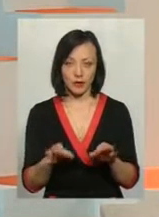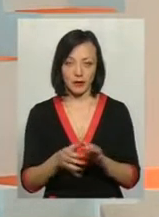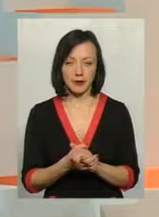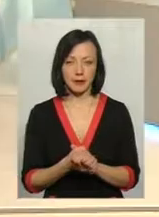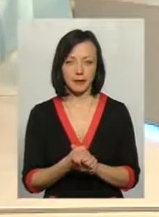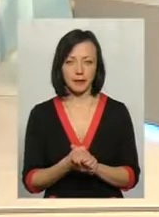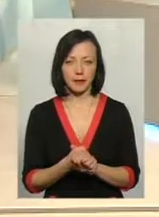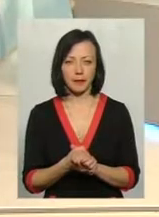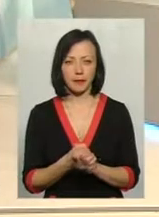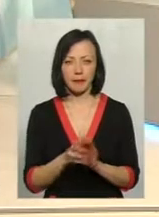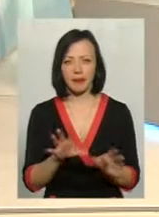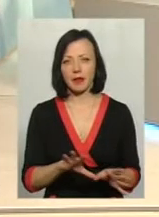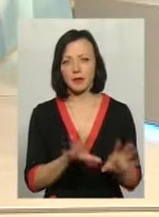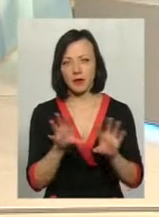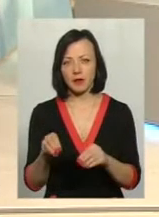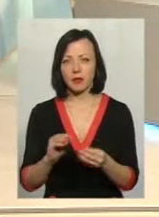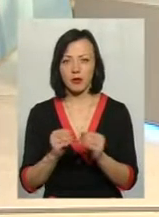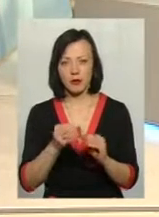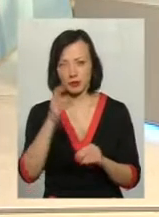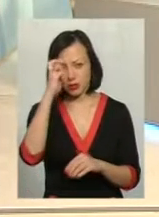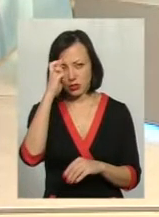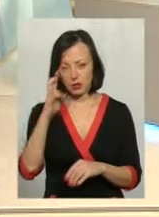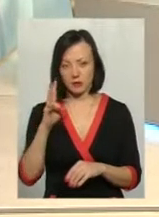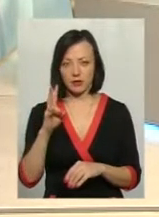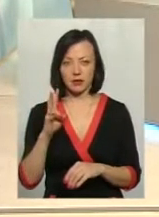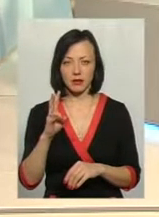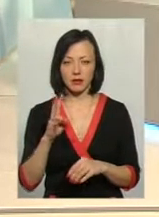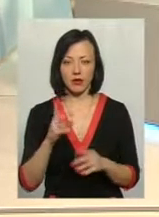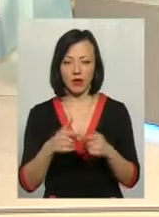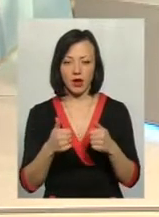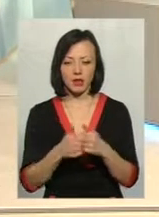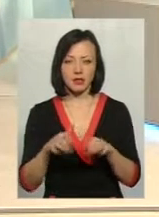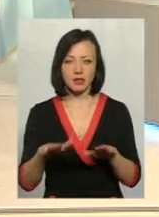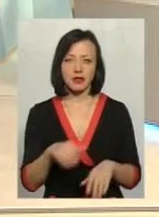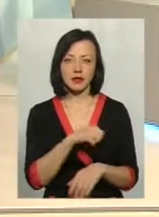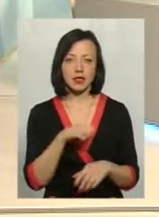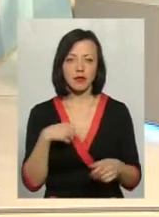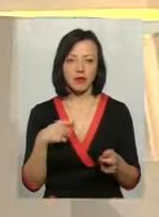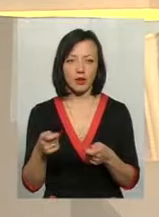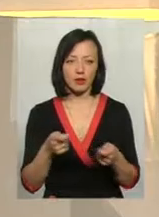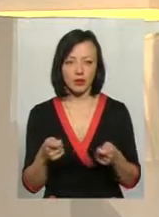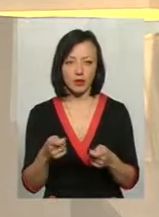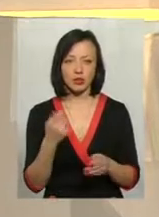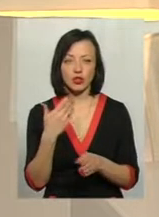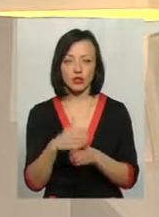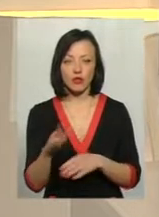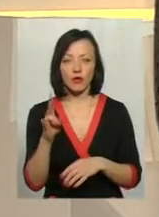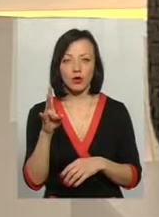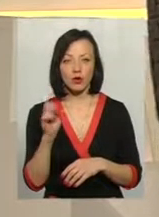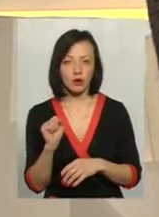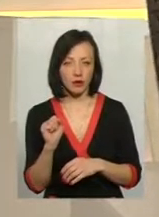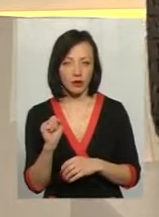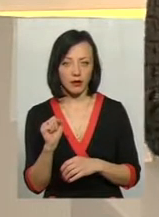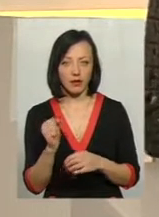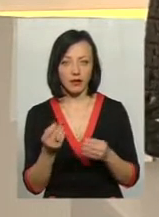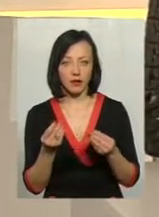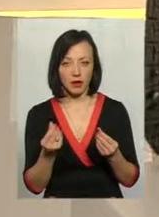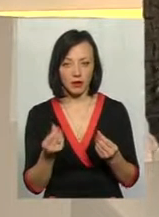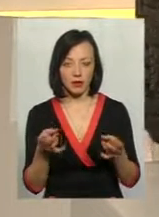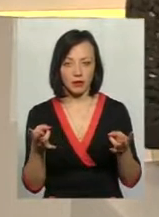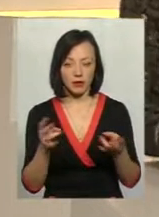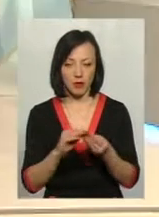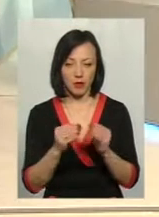Фактично, перекладання проблем держави, проблем органів місцевого самоврядування частково на фінансові